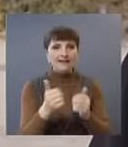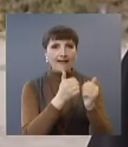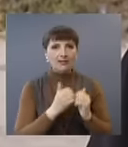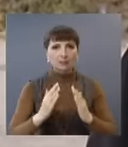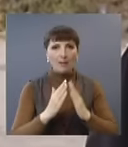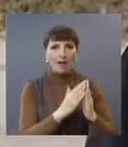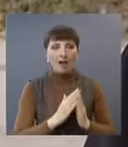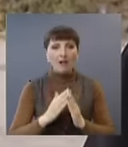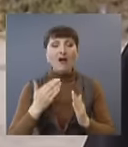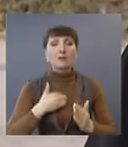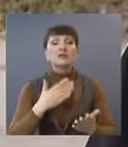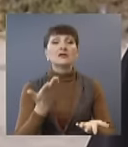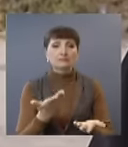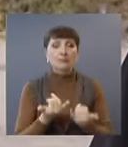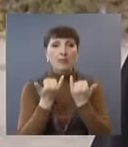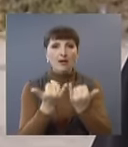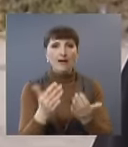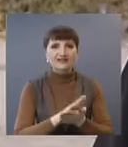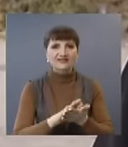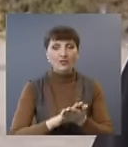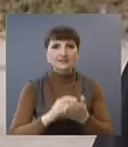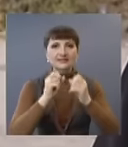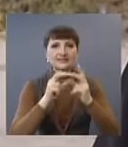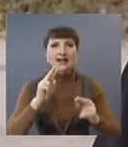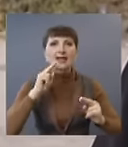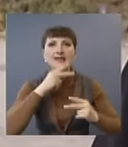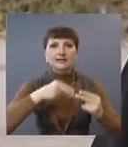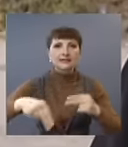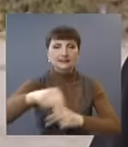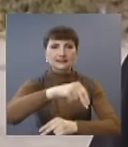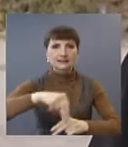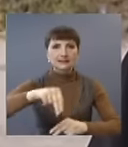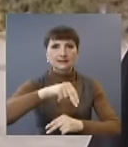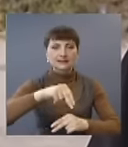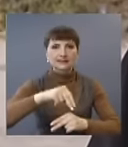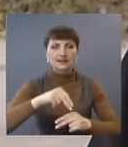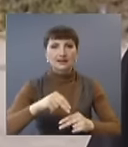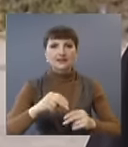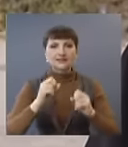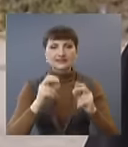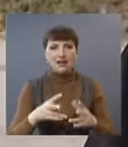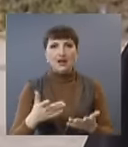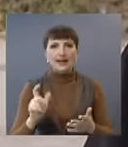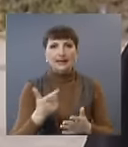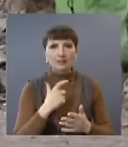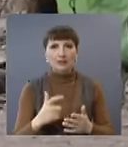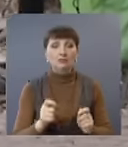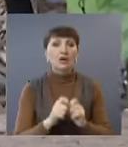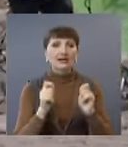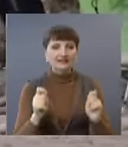домов, мы производим вот с помощью дирекционной фирмы обработку,